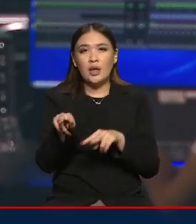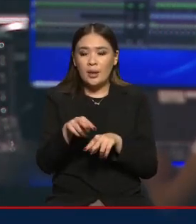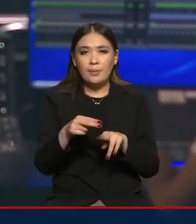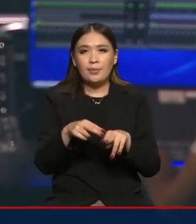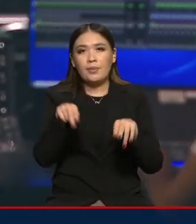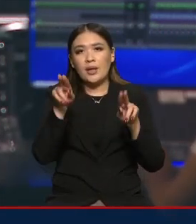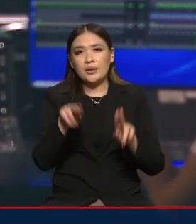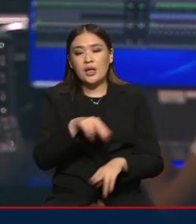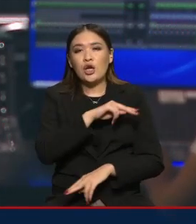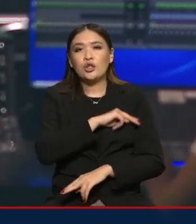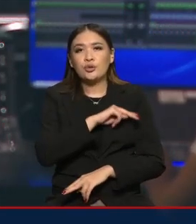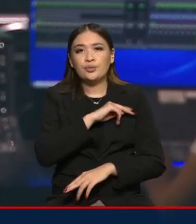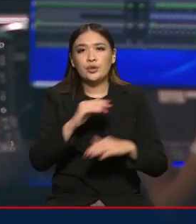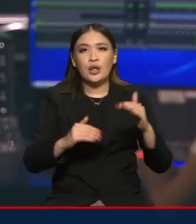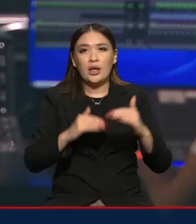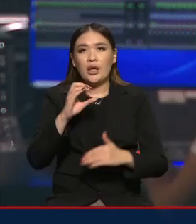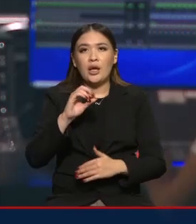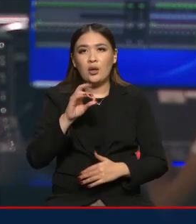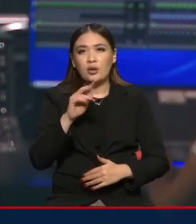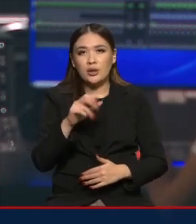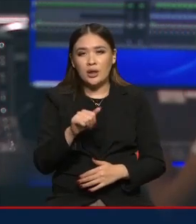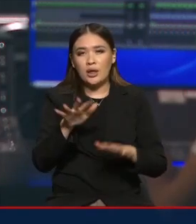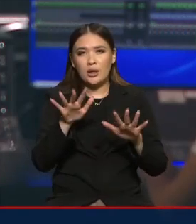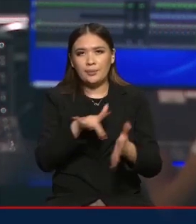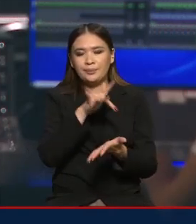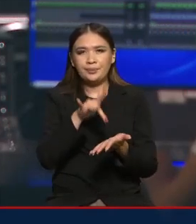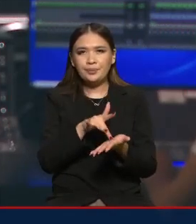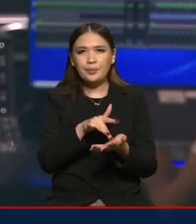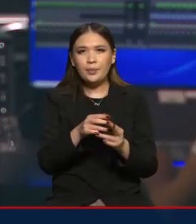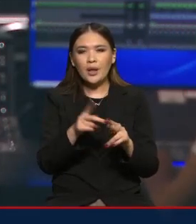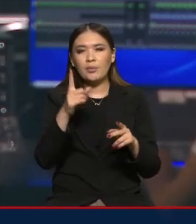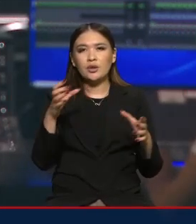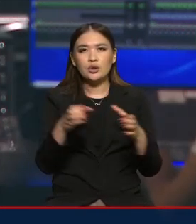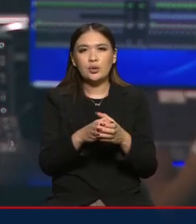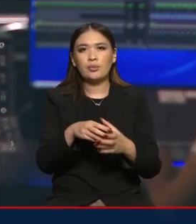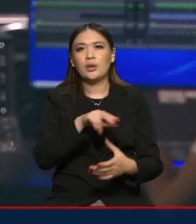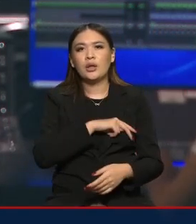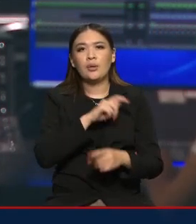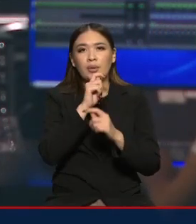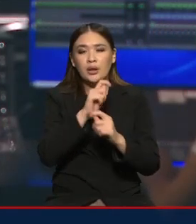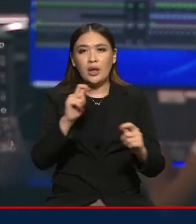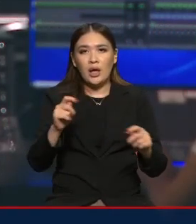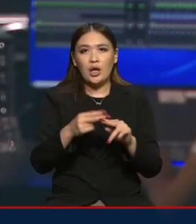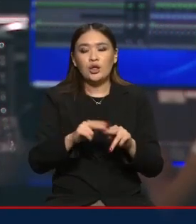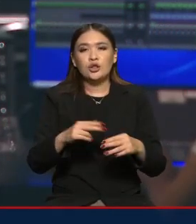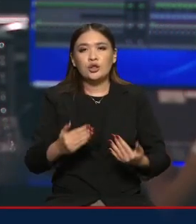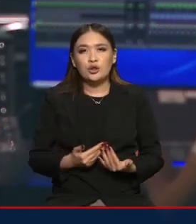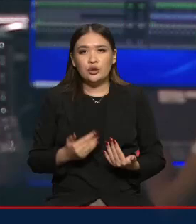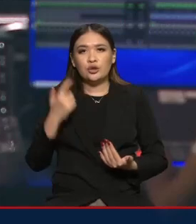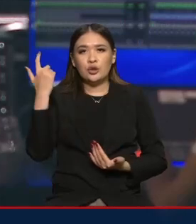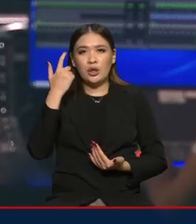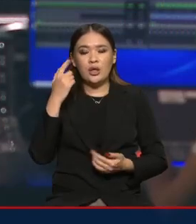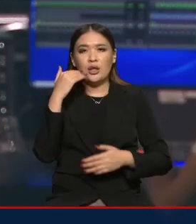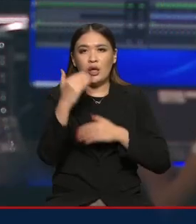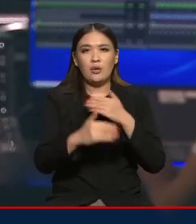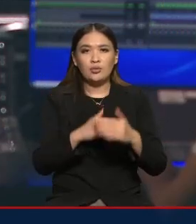мәдениет қызметкерлеріне дейін елордада еңбек күні қарсаңында бір топ маман марапатталды. Қаланың тұрғын үй шаруашылығы мен инфрақұрылымдық